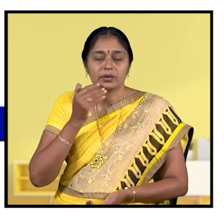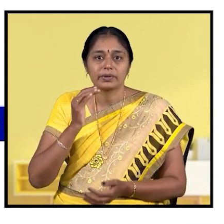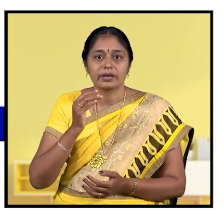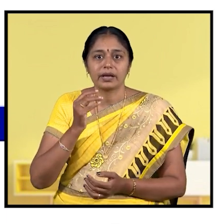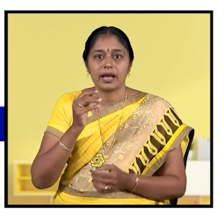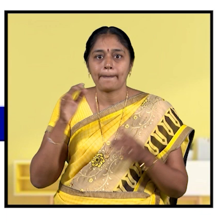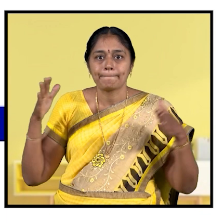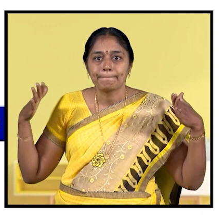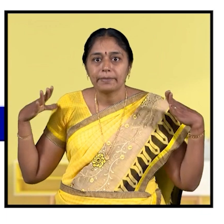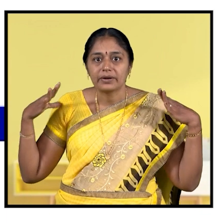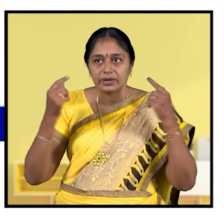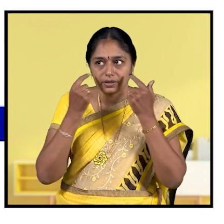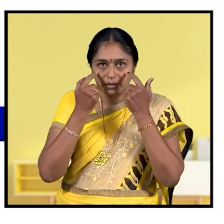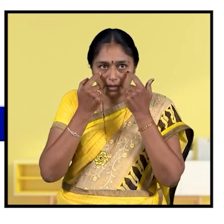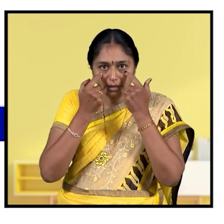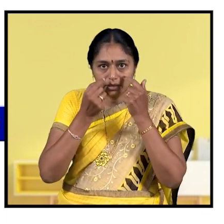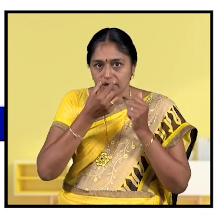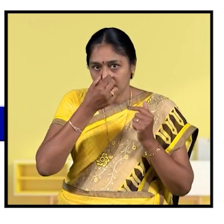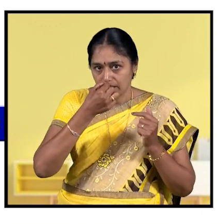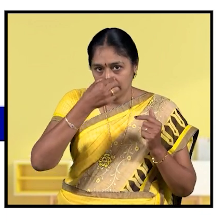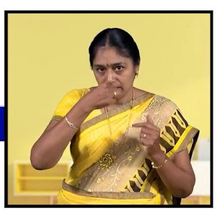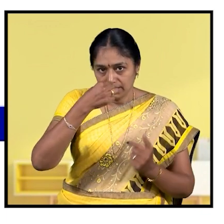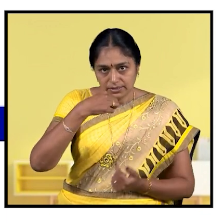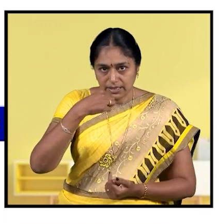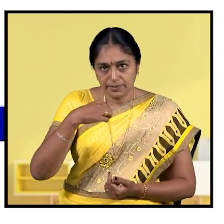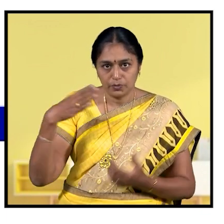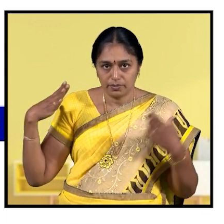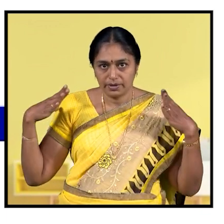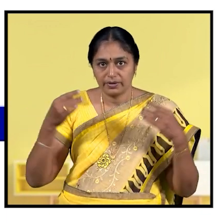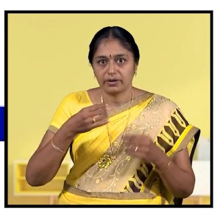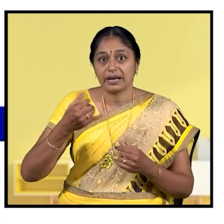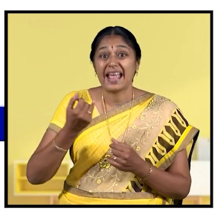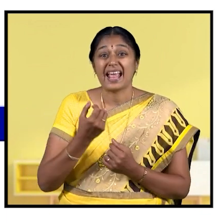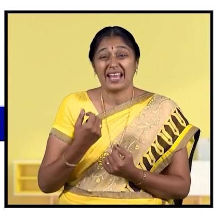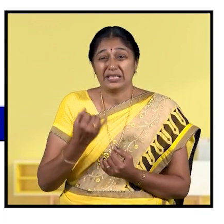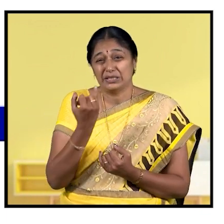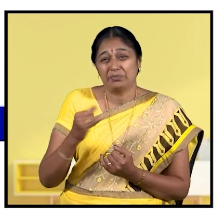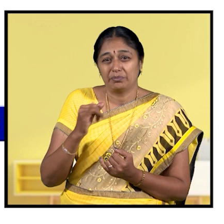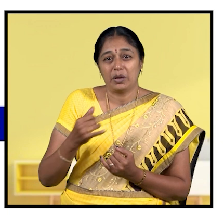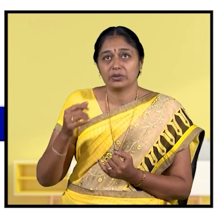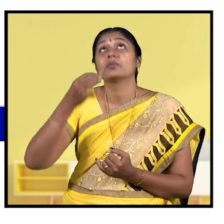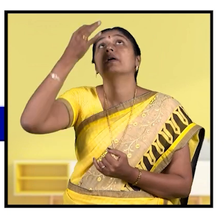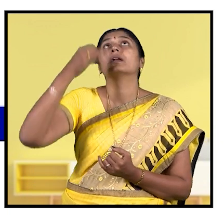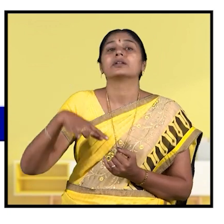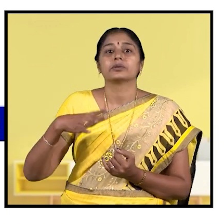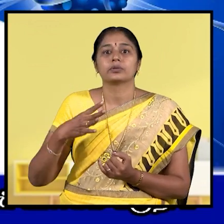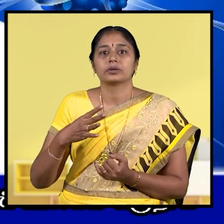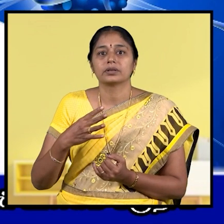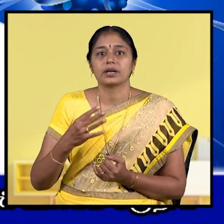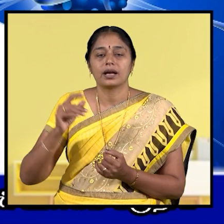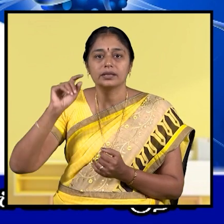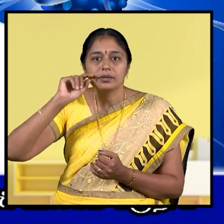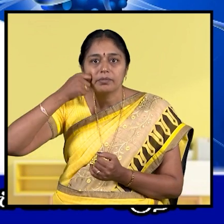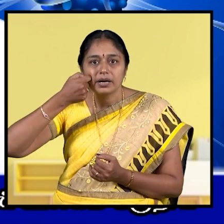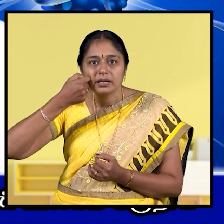கண்கள், கோழை மற்றும் அதிலிருந்து வரக்கூடிய சளி போன்ற திரவங்கள் அல்லது அது விடக்கூடிய எச்சங்கள் மூலம் மனிதர்கள் மீது பட்டுதுன்னா அந்த மனிதர்களுக்கு, அந்த